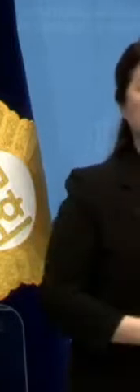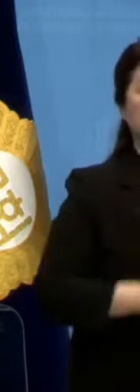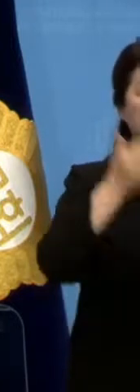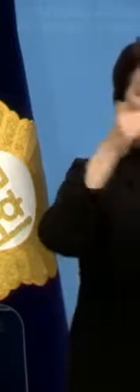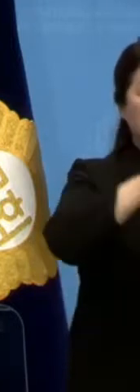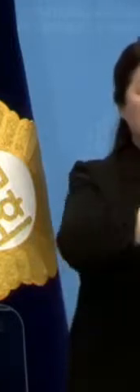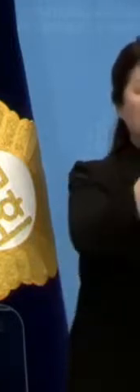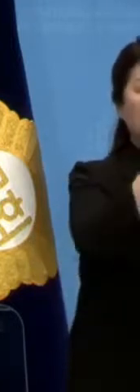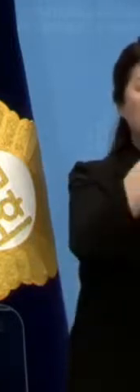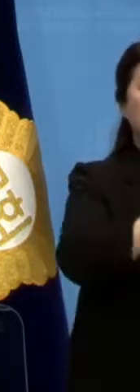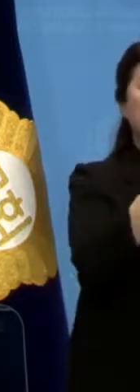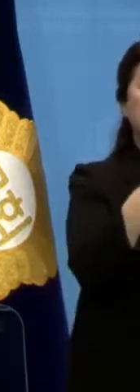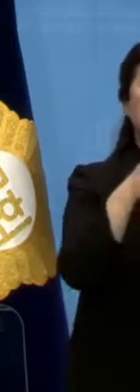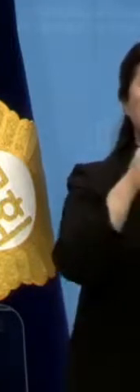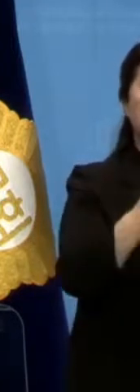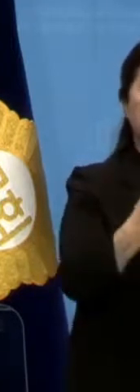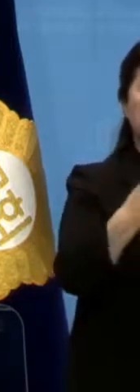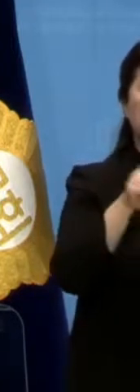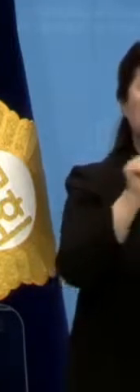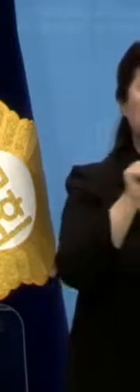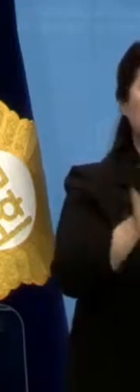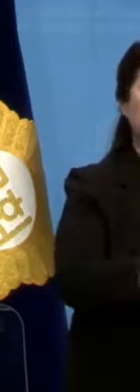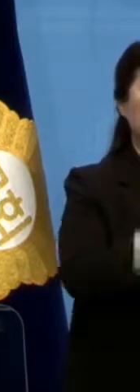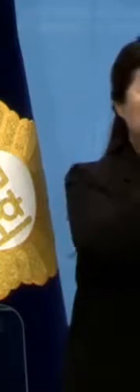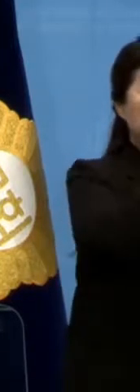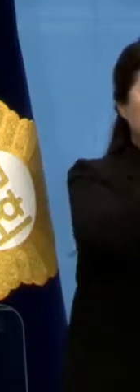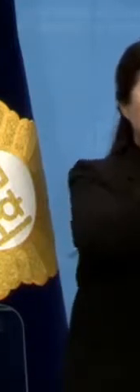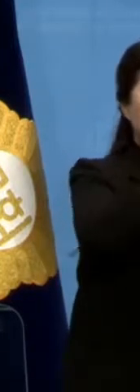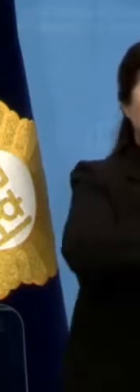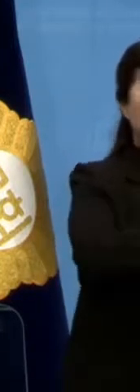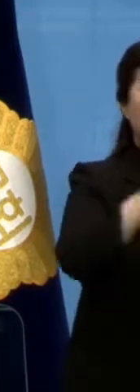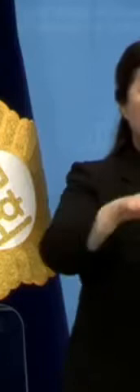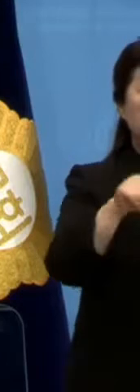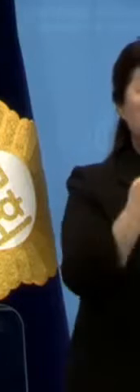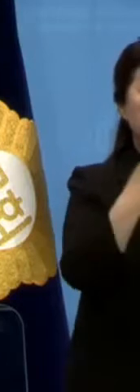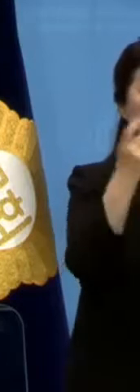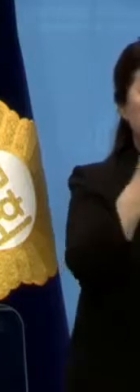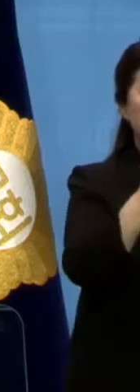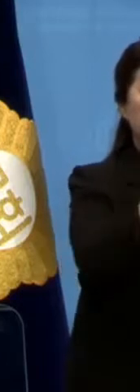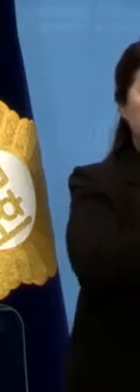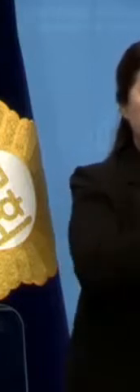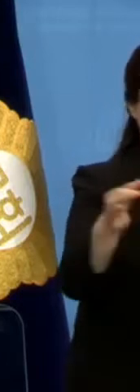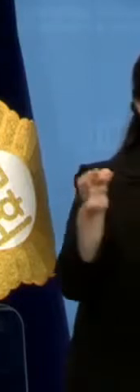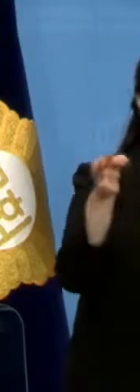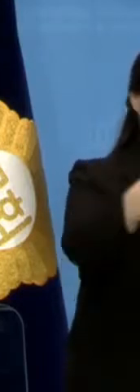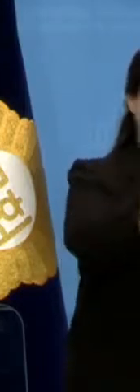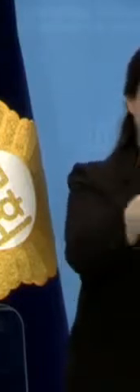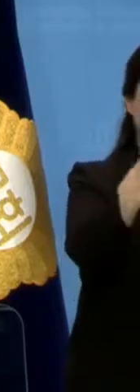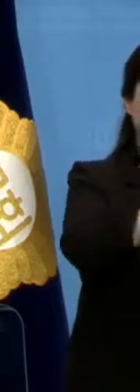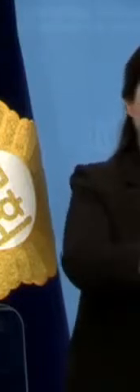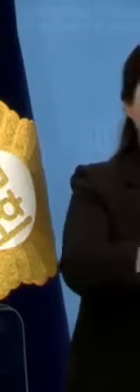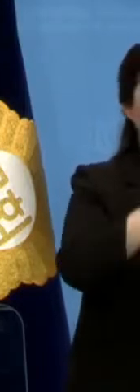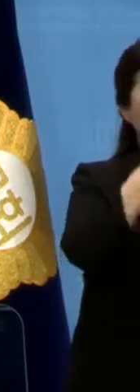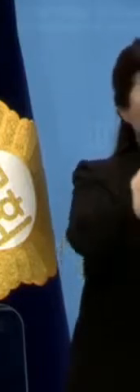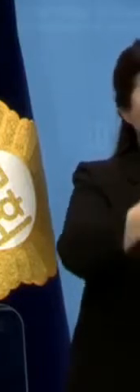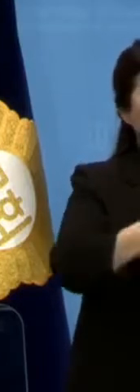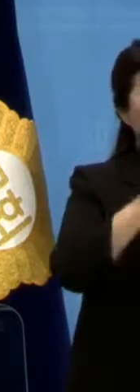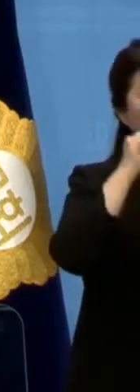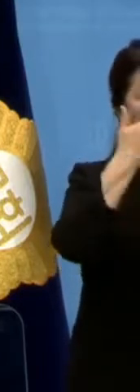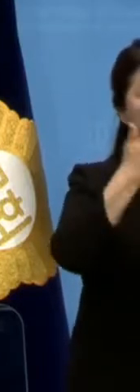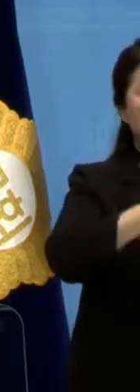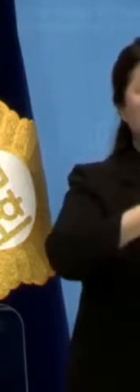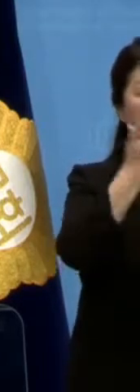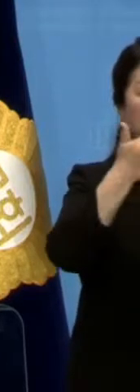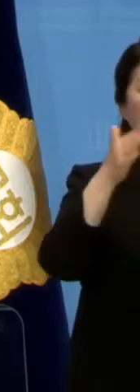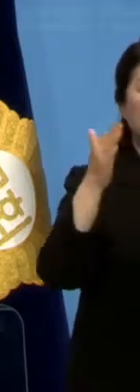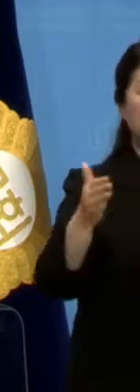뉴딜은 2021년부터 5년간 160조 원이라는 천문학적 혈세가 투입되지만 반년이 넘도록